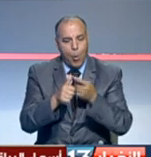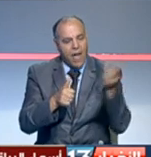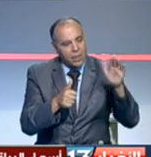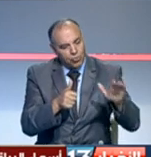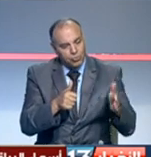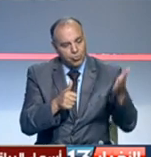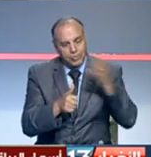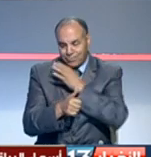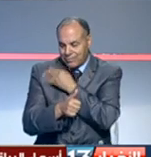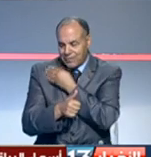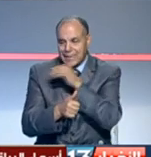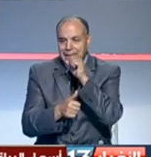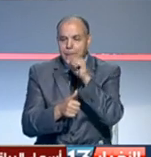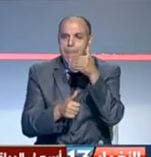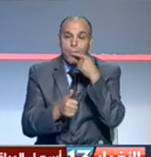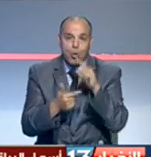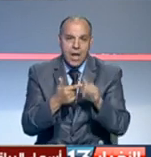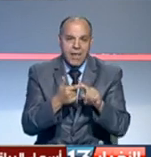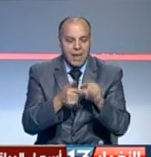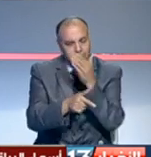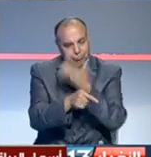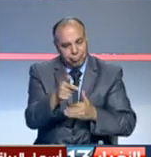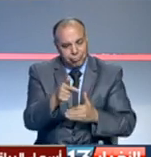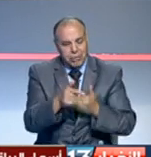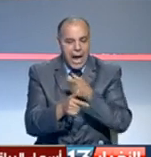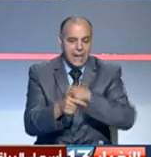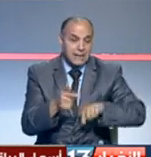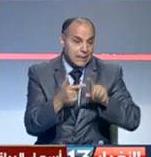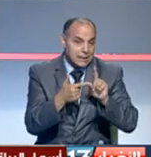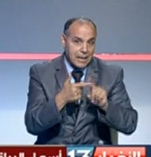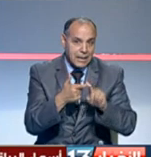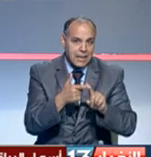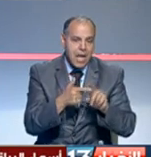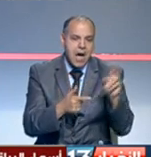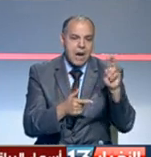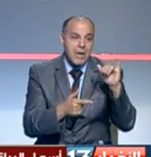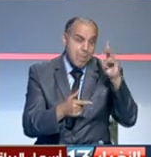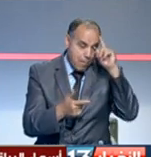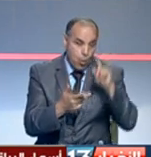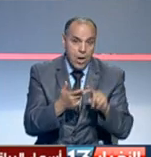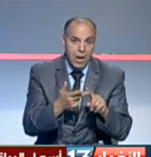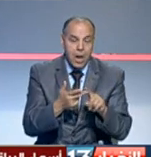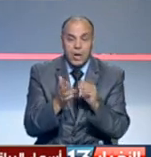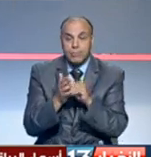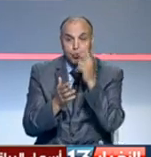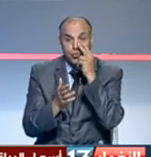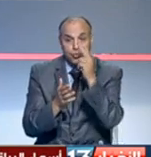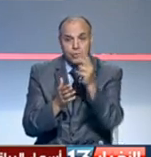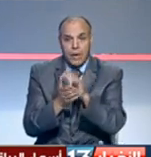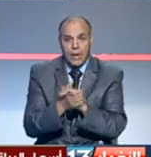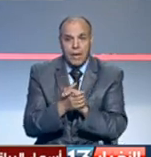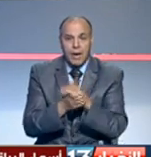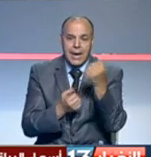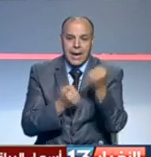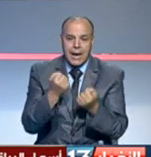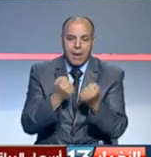الوكيل سبيل المرابط وجرحونا الحراسه الراميه لما كما تشاهدون حركه